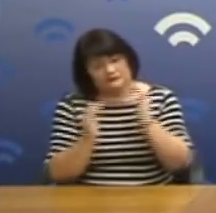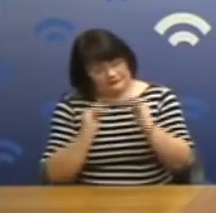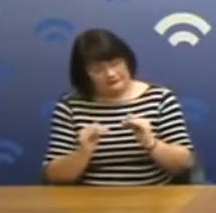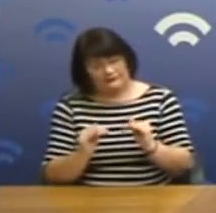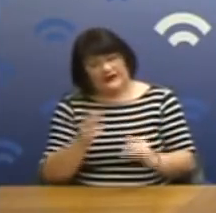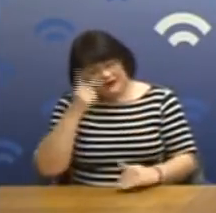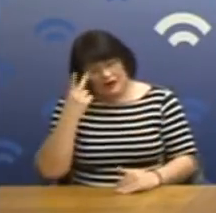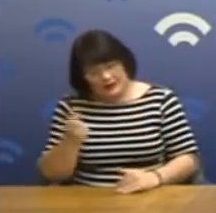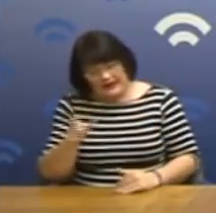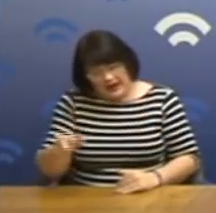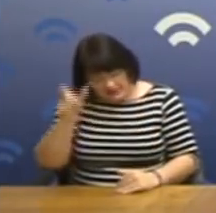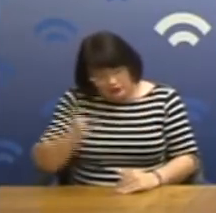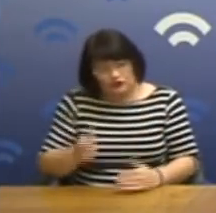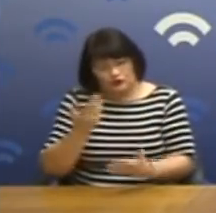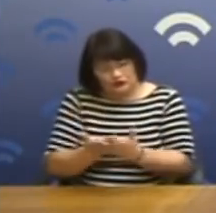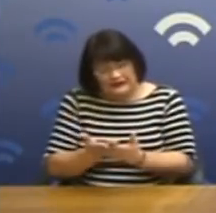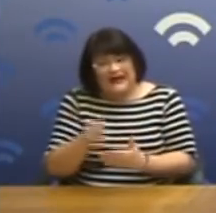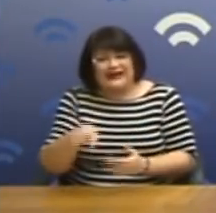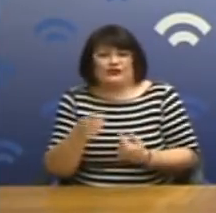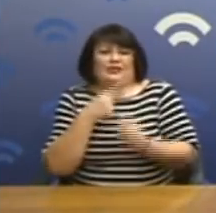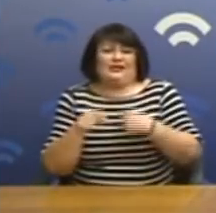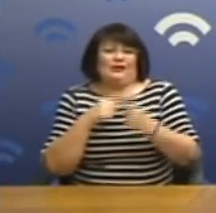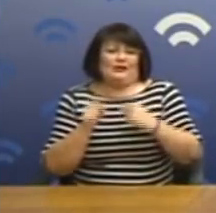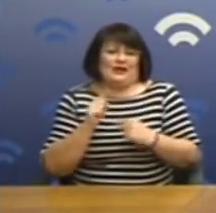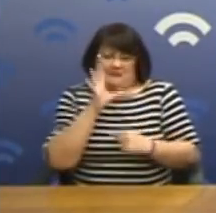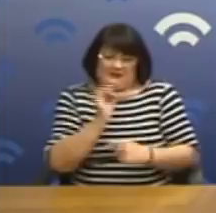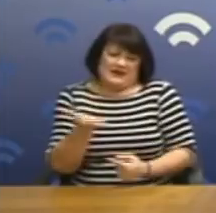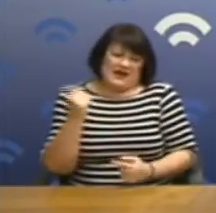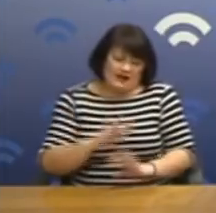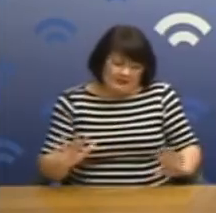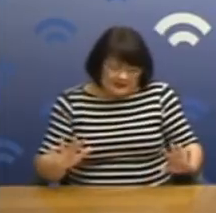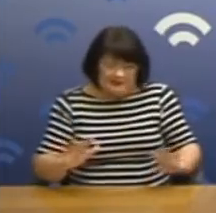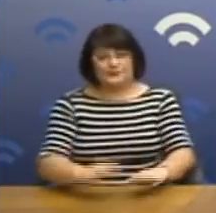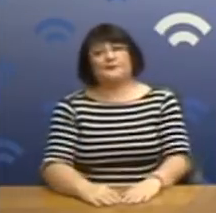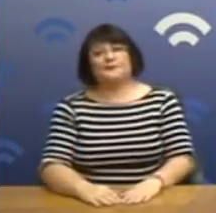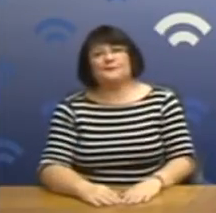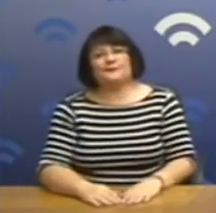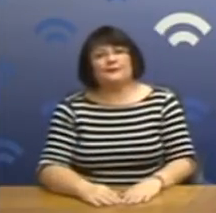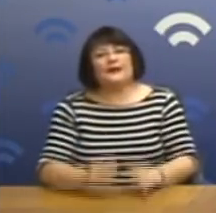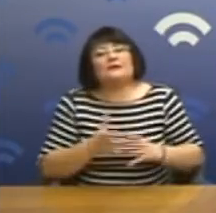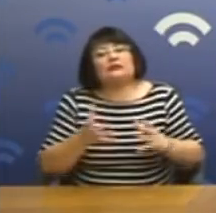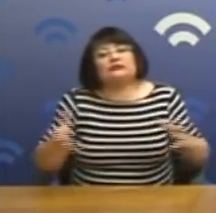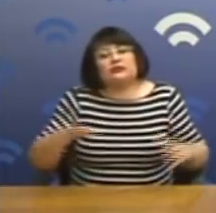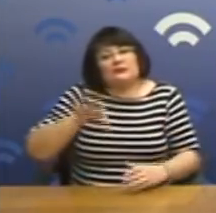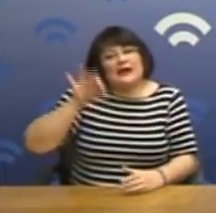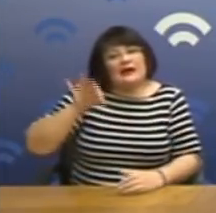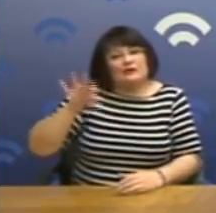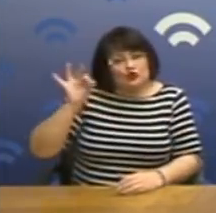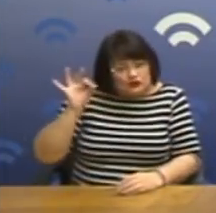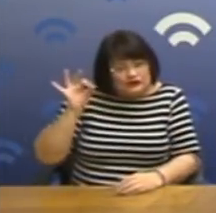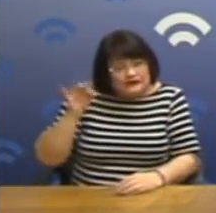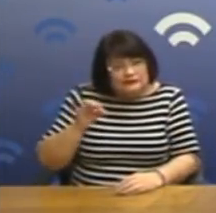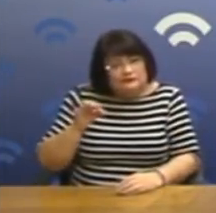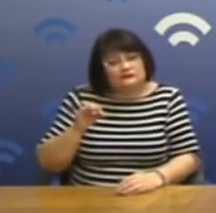το κάνετε εντελώς προσχηματικό, αφού διευρύνεται ο κατάλογος των περιπτώσεων για τις